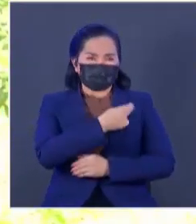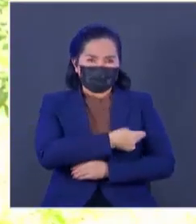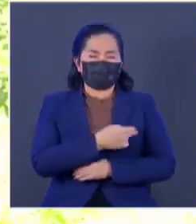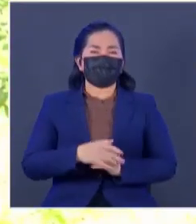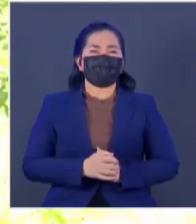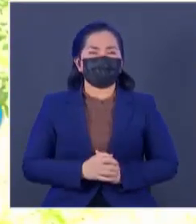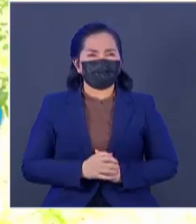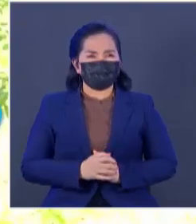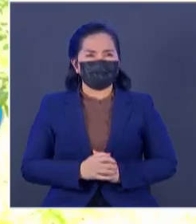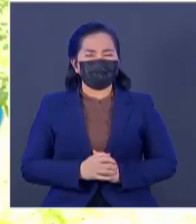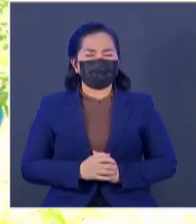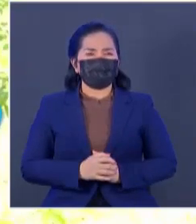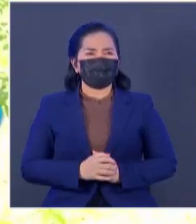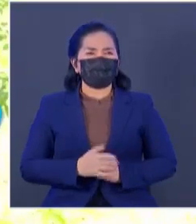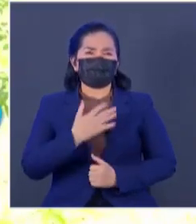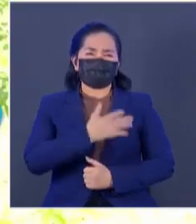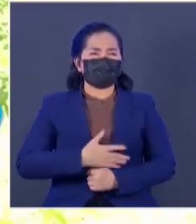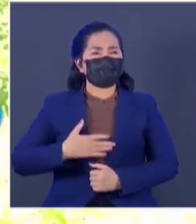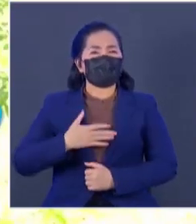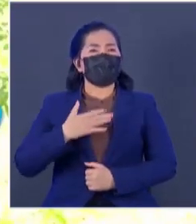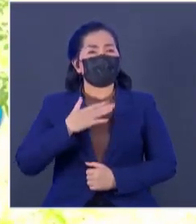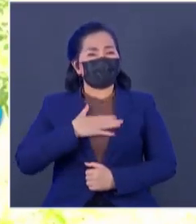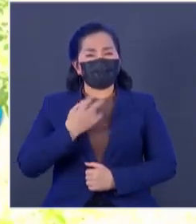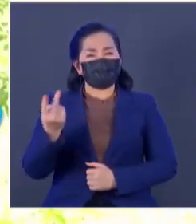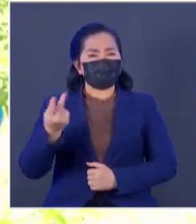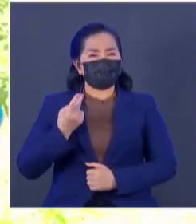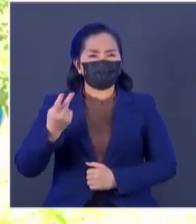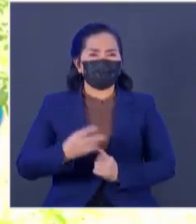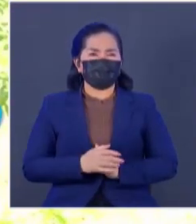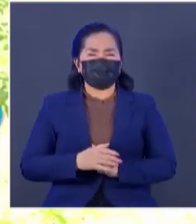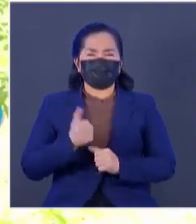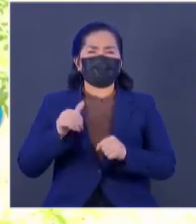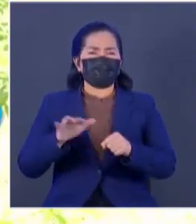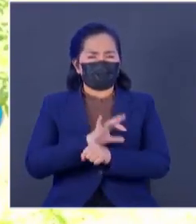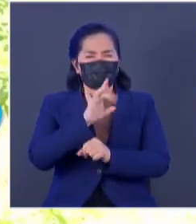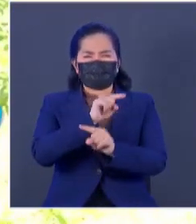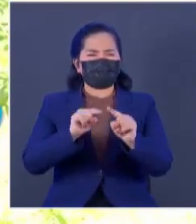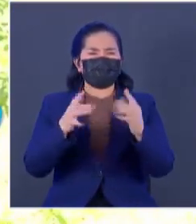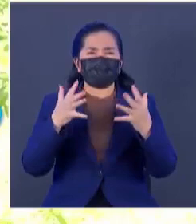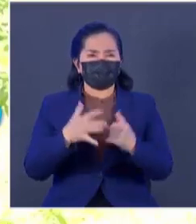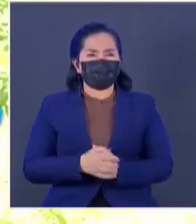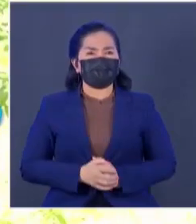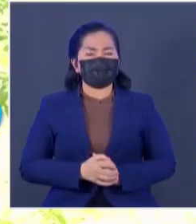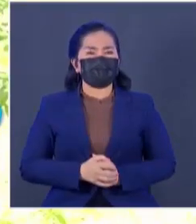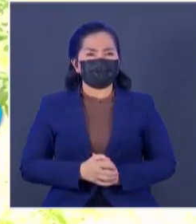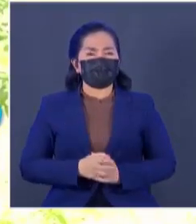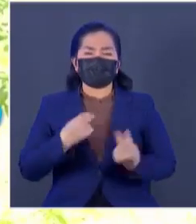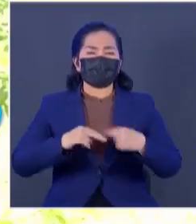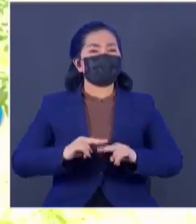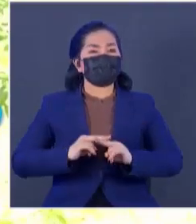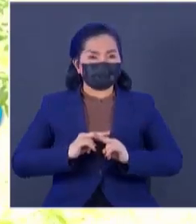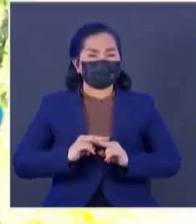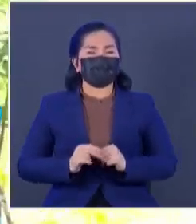พทย์อยู่ครับก็คือร่างกายของทั้งพุทธและจุ๋ยก็ไม่สมบูรณ์ 100% อะไรเงี้ยครับก็ดูแลร่างกาย